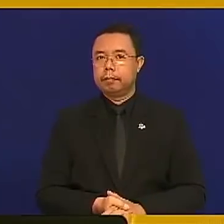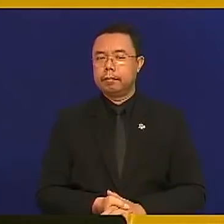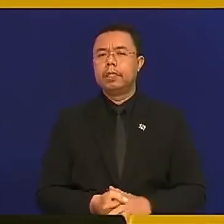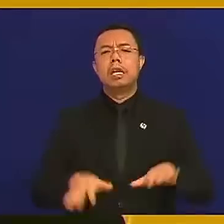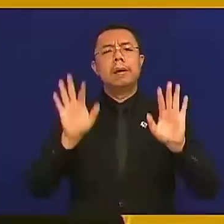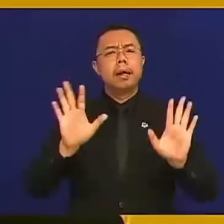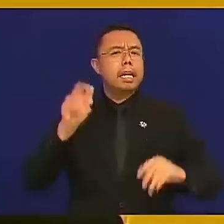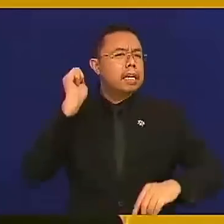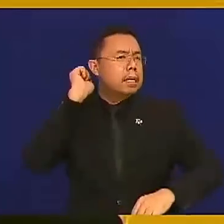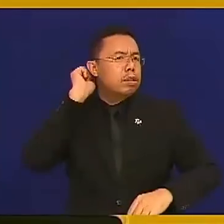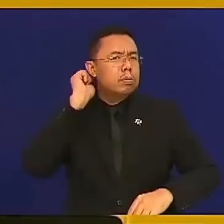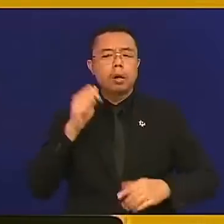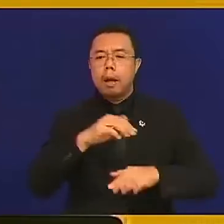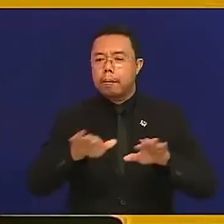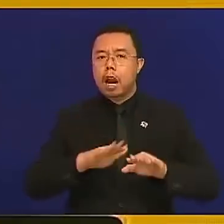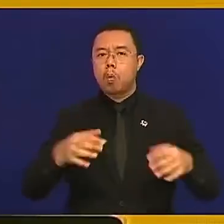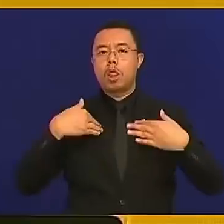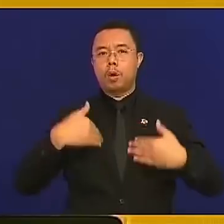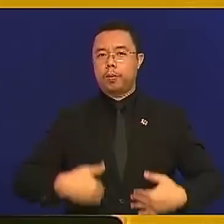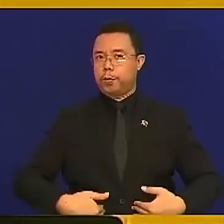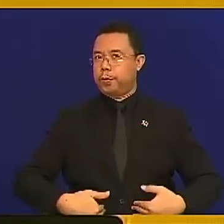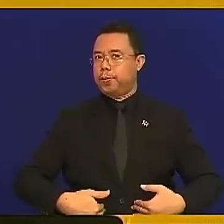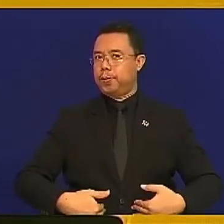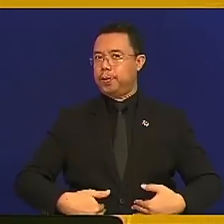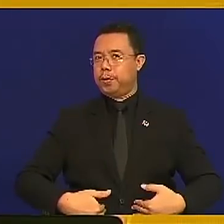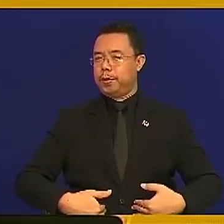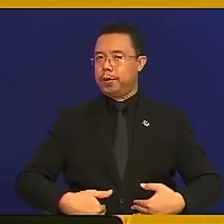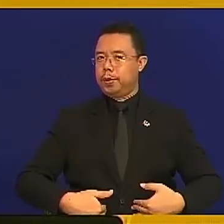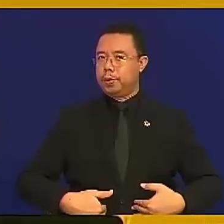Nah, banyak ibu-ibu yang merawat tubuhnya